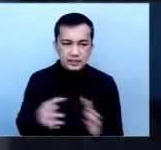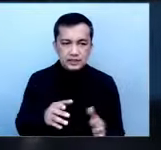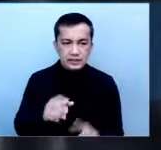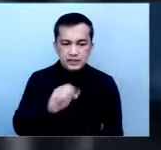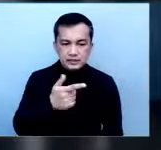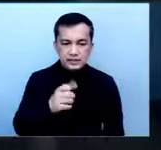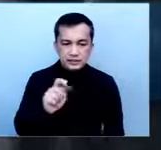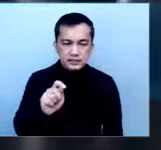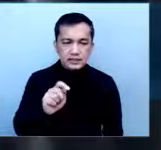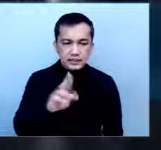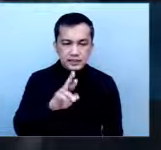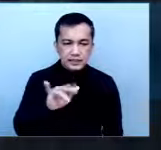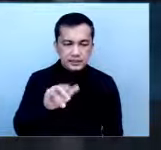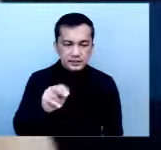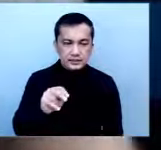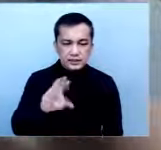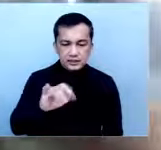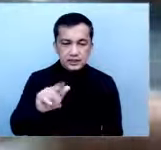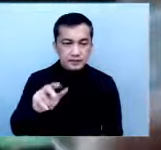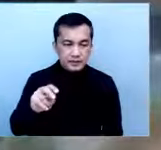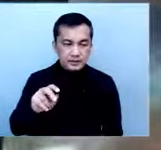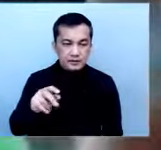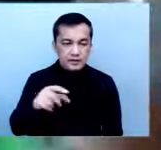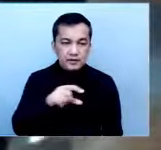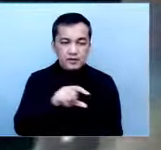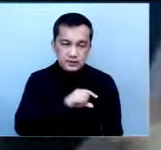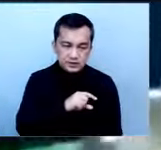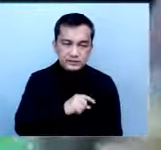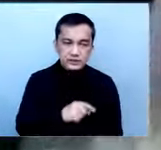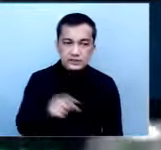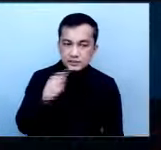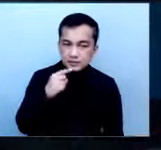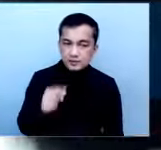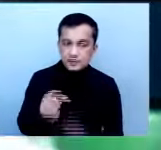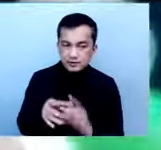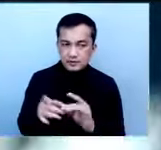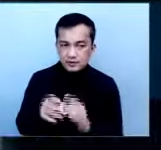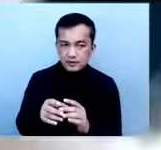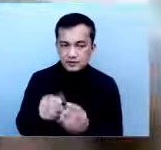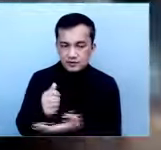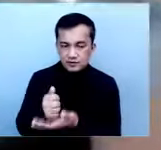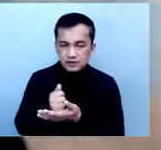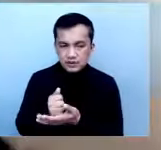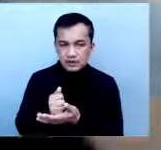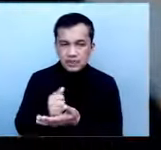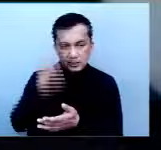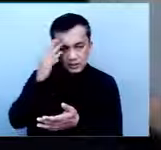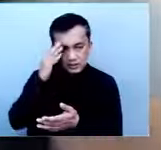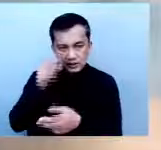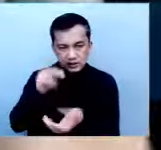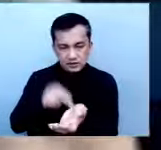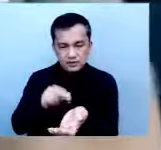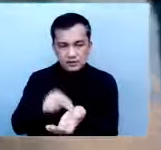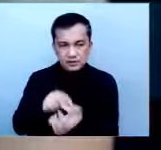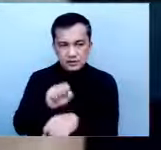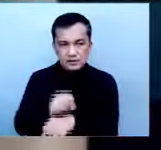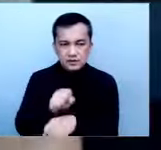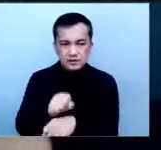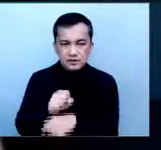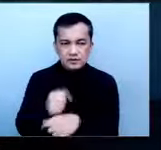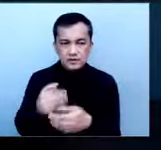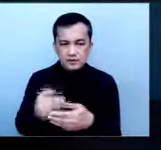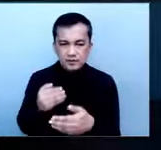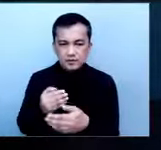Fahilan ng Calapan Police. Kwento ni Alfante, nakatulong sa kanyang kaalaman niya bilang nurse na trabaho niya bago siya